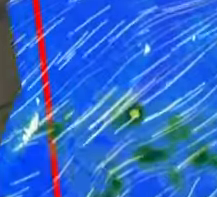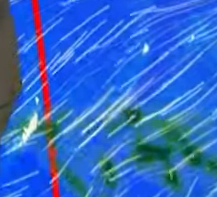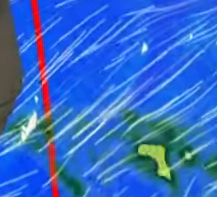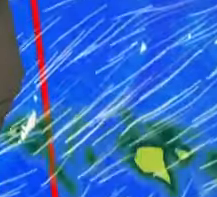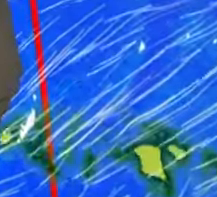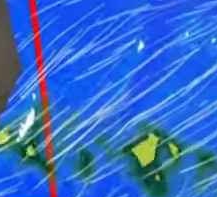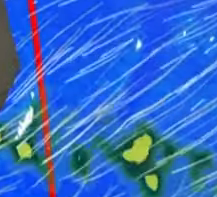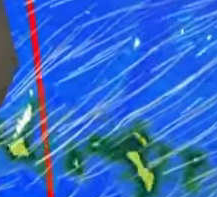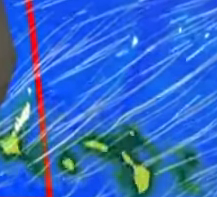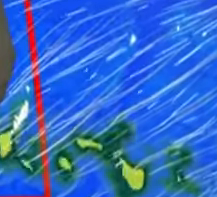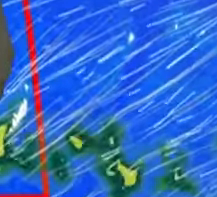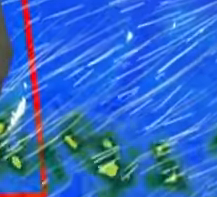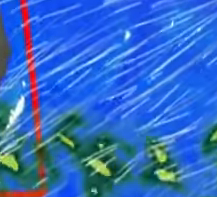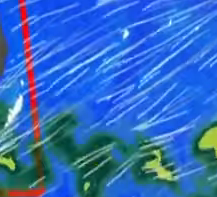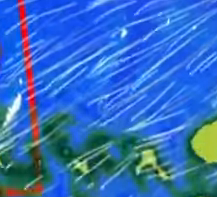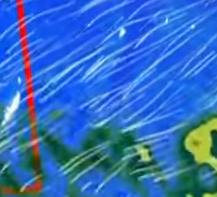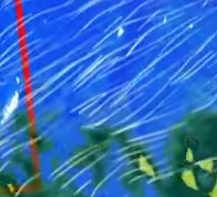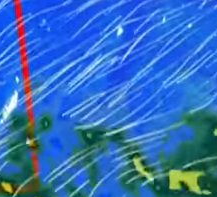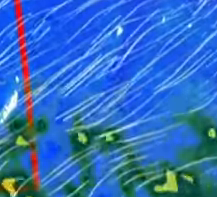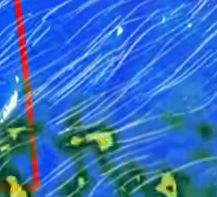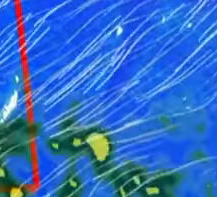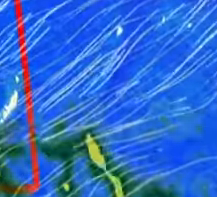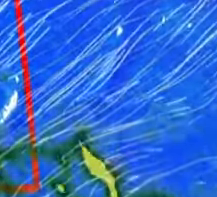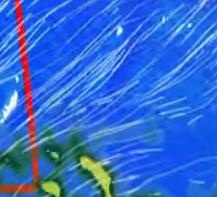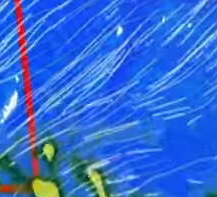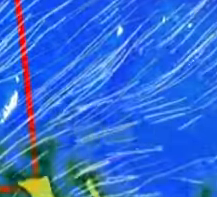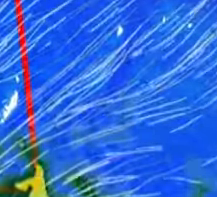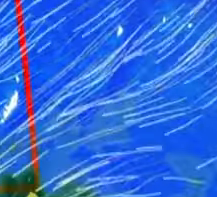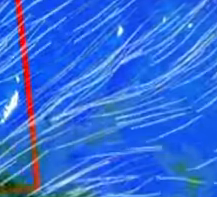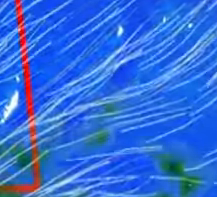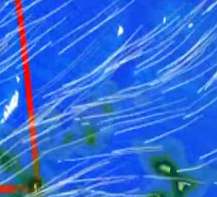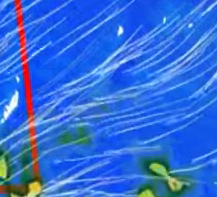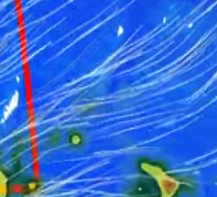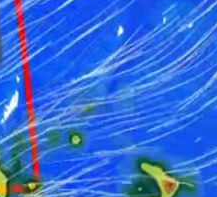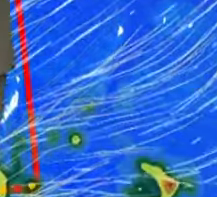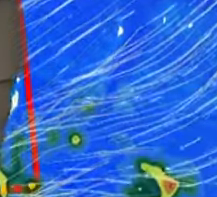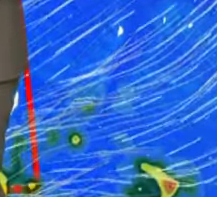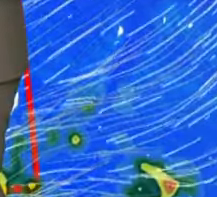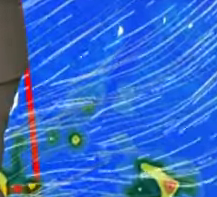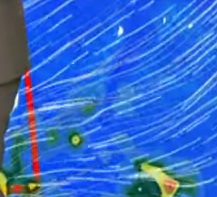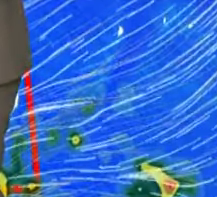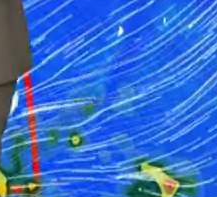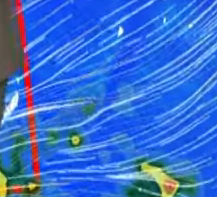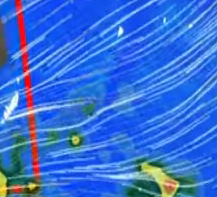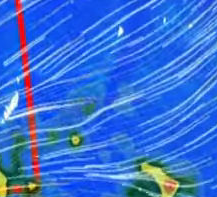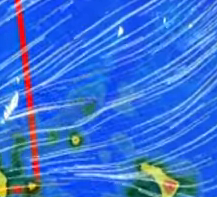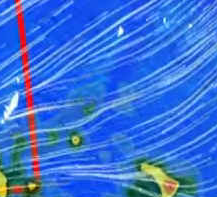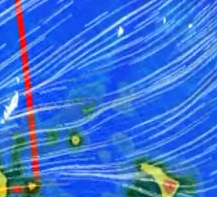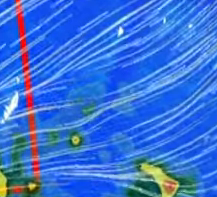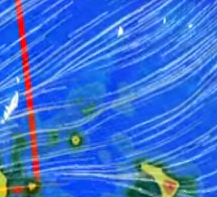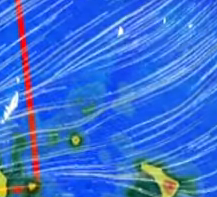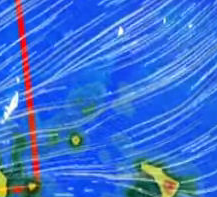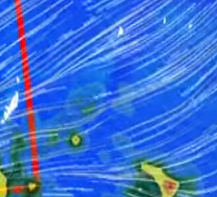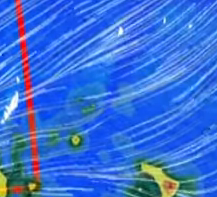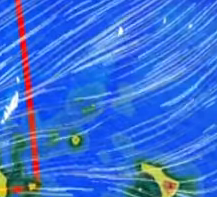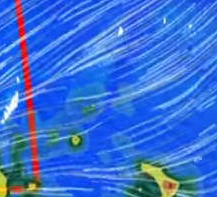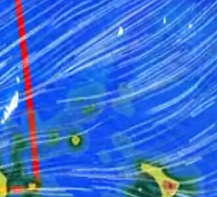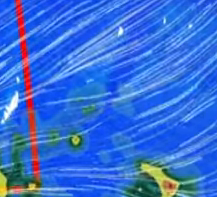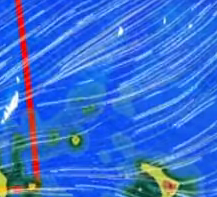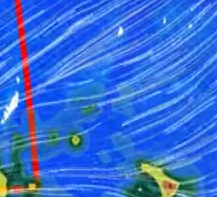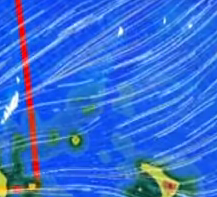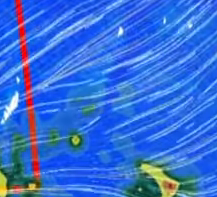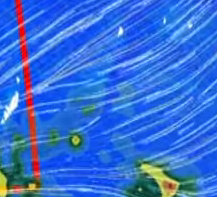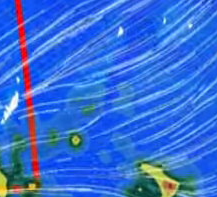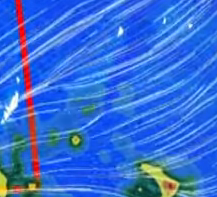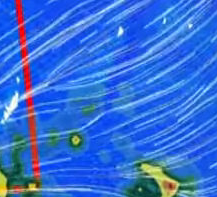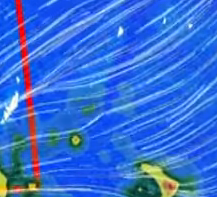ang radio extension ng isang high pressure area sa may silangan ng Luzon at ang easterlies naman ang umiiral sa ibang bahagi pa ng ating